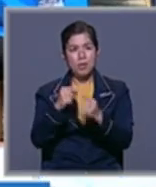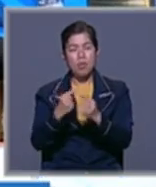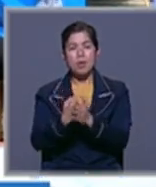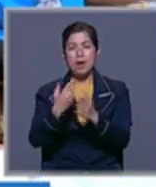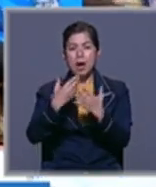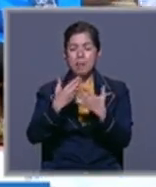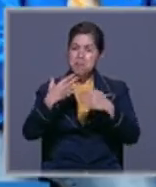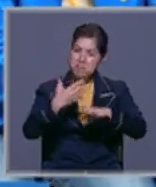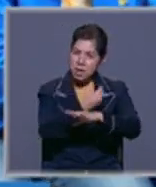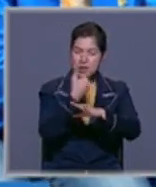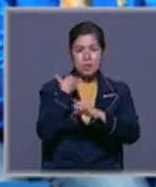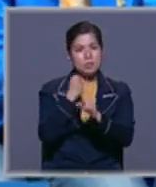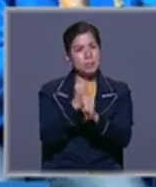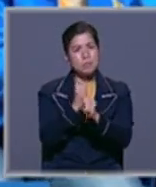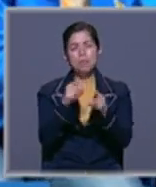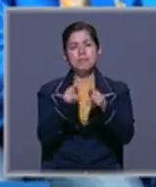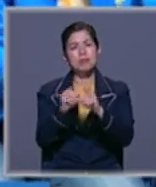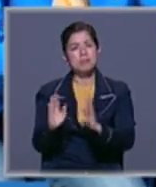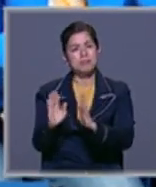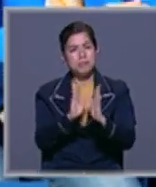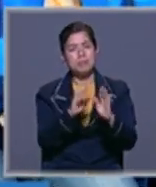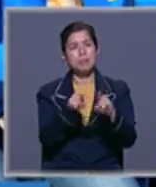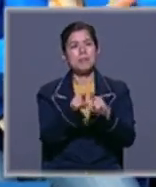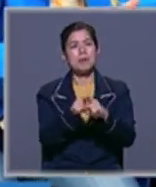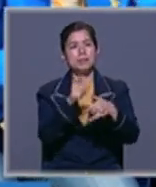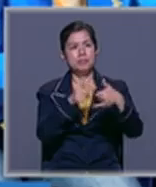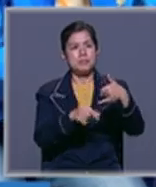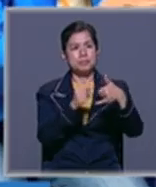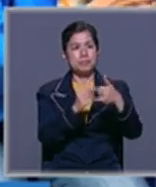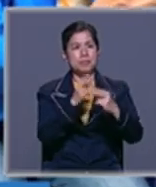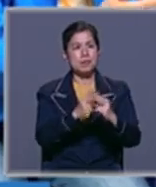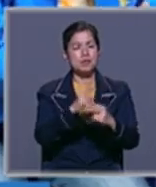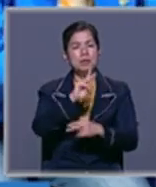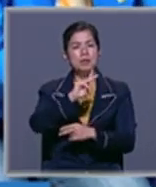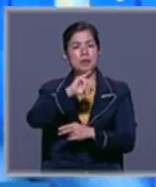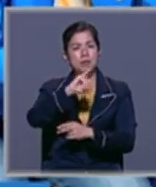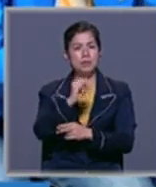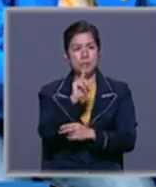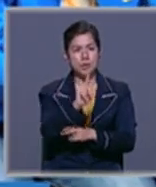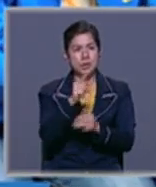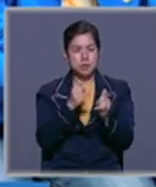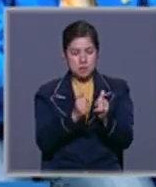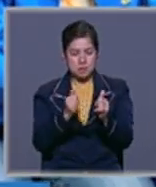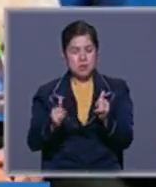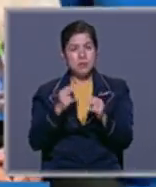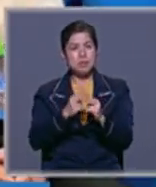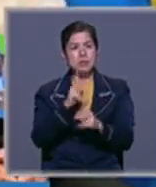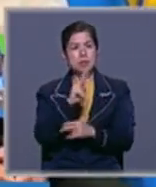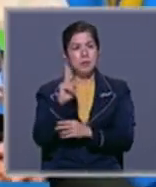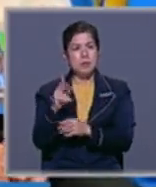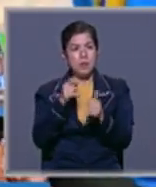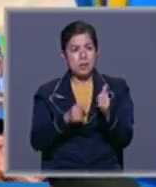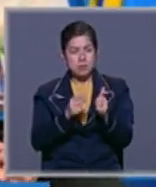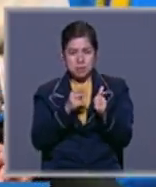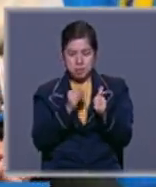นี้เหมือนกันนะครับนี่คือบรรยากาศตอนเช้าวันนี้คุณจุรินทร์คุณกรคุณพีรพันธ์นะครับนั่งติดกันหมดไม่มีปัญหาดราม่าอะไร